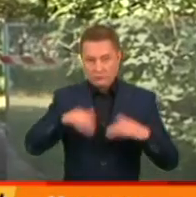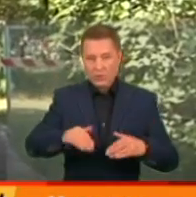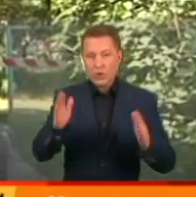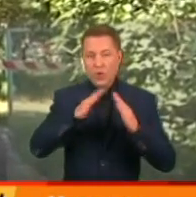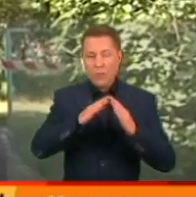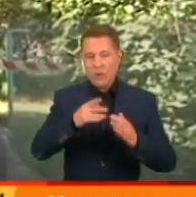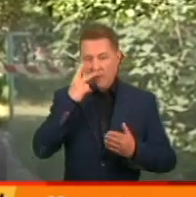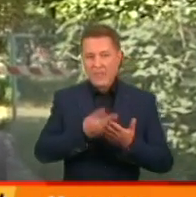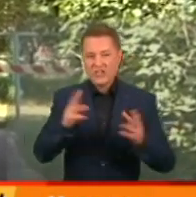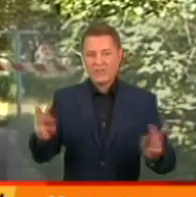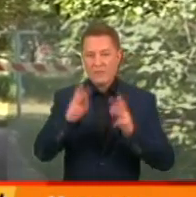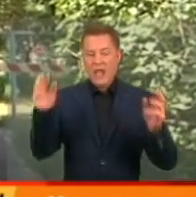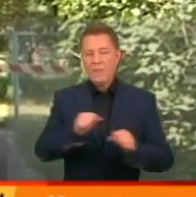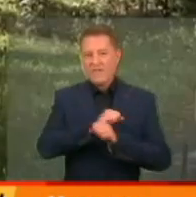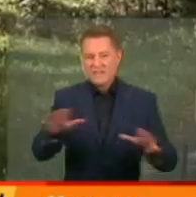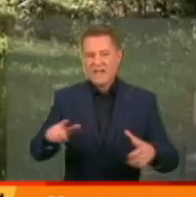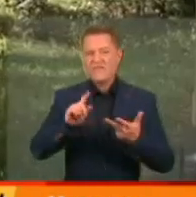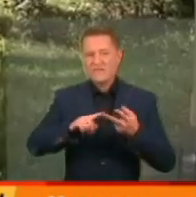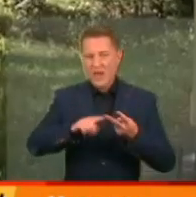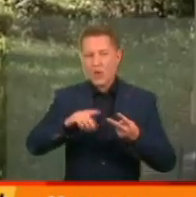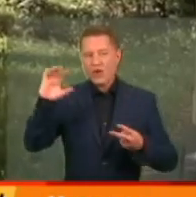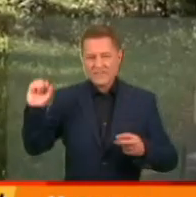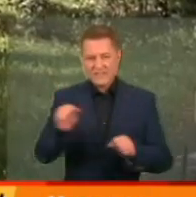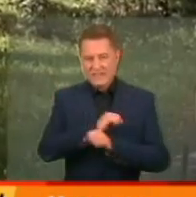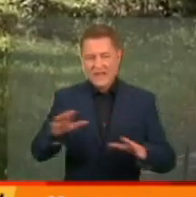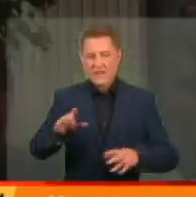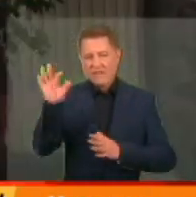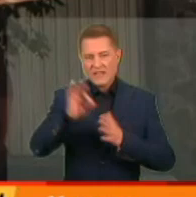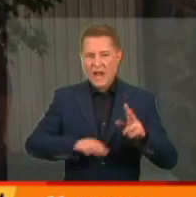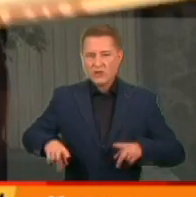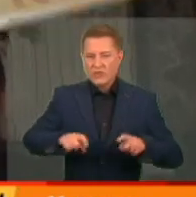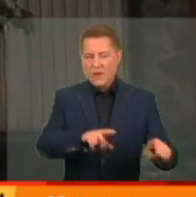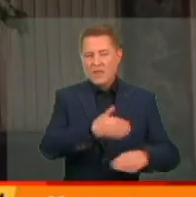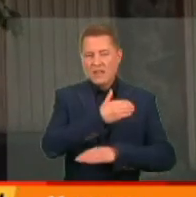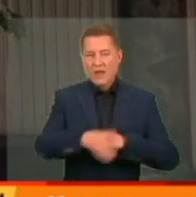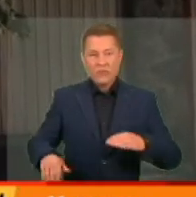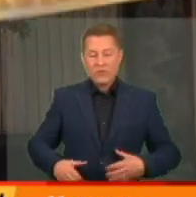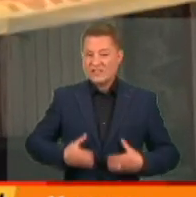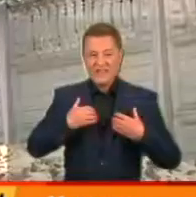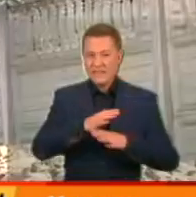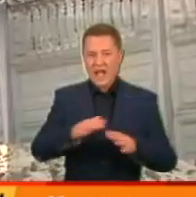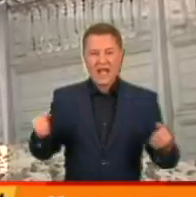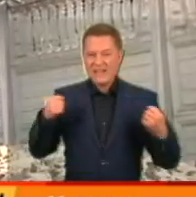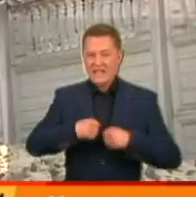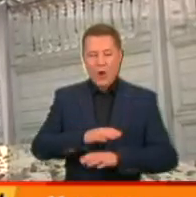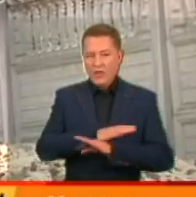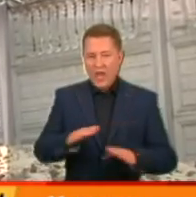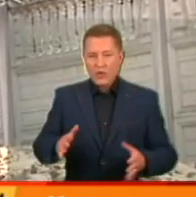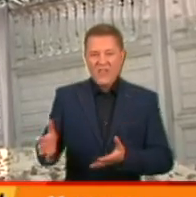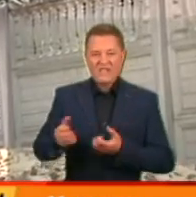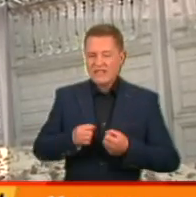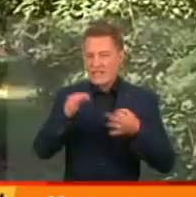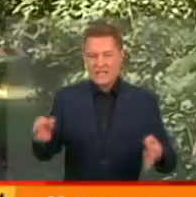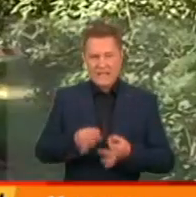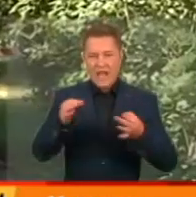плам'я. Взрив, потім ще один взрив був. Каже, відразу вибіг на вулицю, не встиг ані злякатися, ані одягнутися, ані взяти